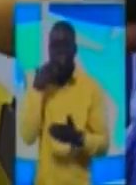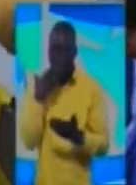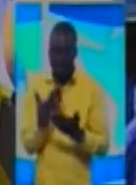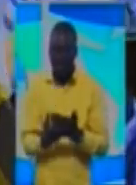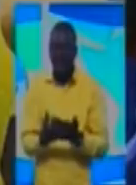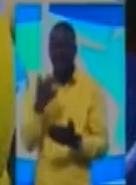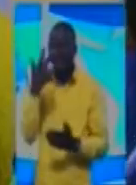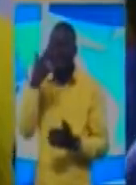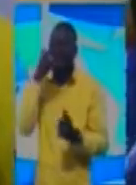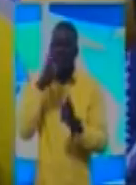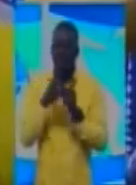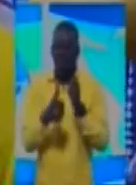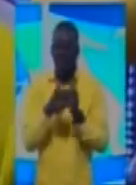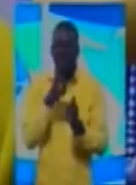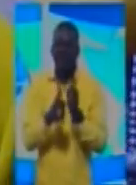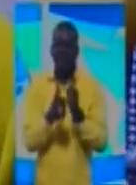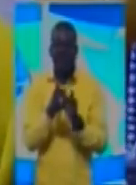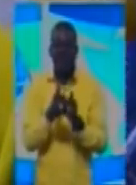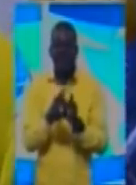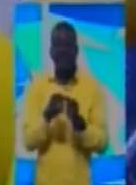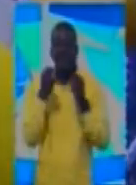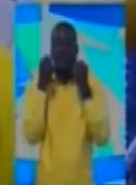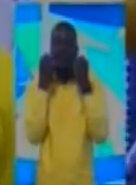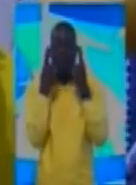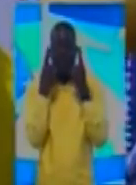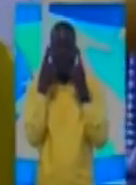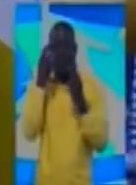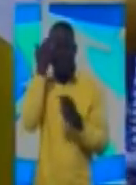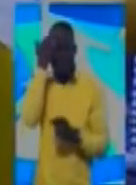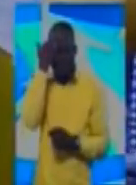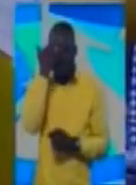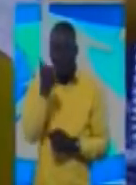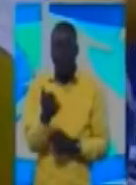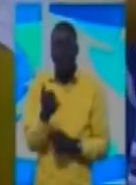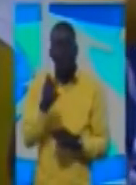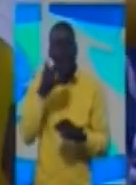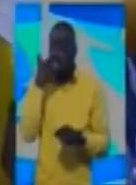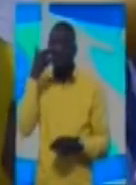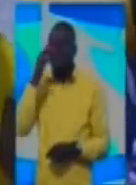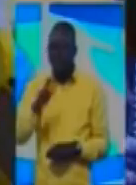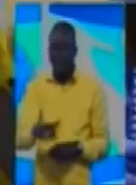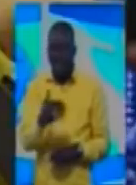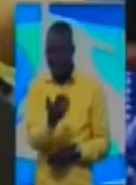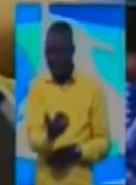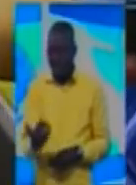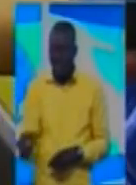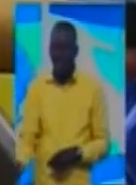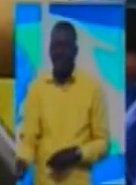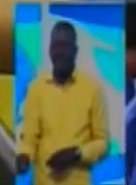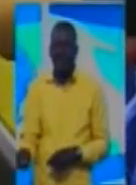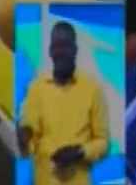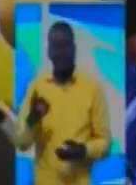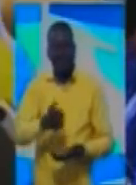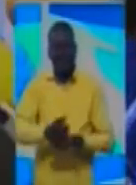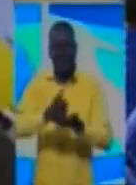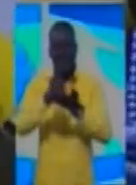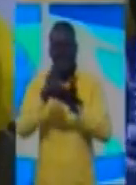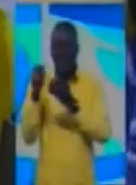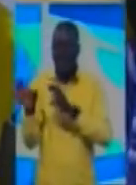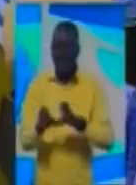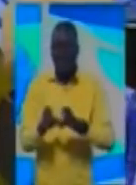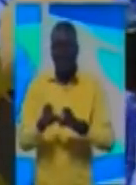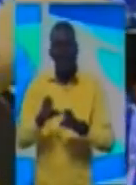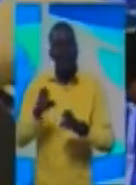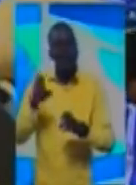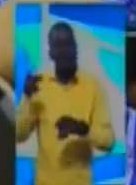trois problématiques, s'ils comprenaient pourquoi ce n'est pas bon pour les enfants, ils nous aideraient à faire